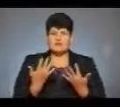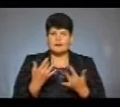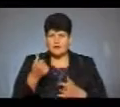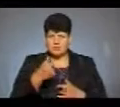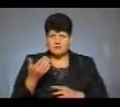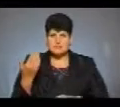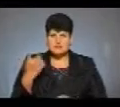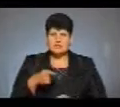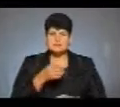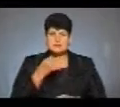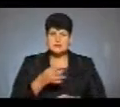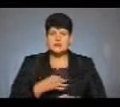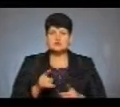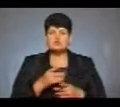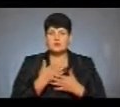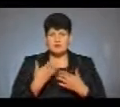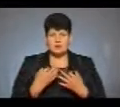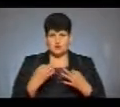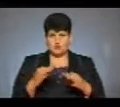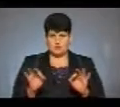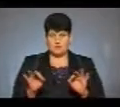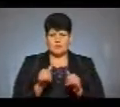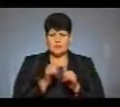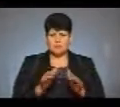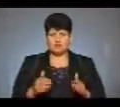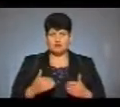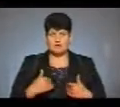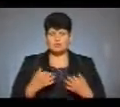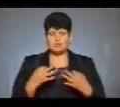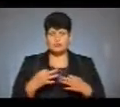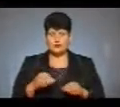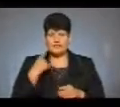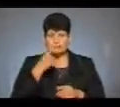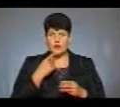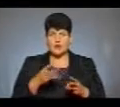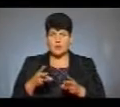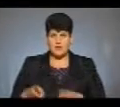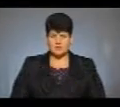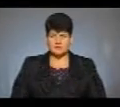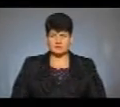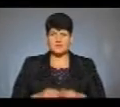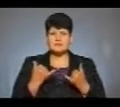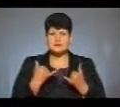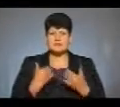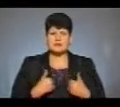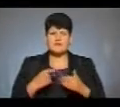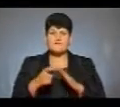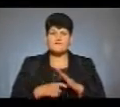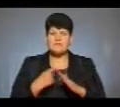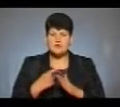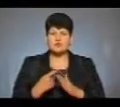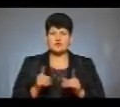нам сказали, що немає дозволів і не можуть нам дозволити індивідуальне опалення. Зараз я наскільки взнавала, що